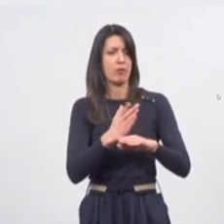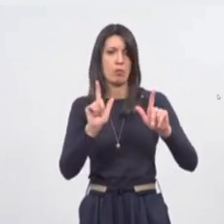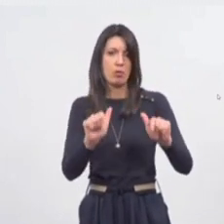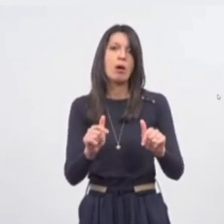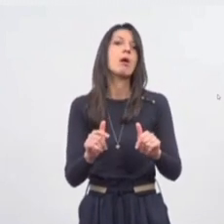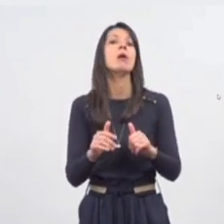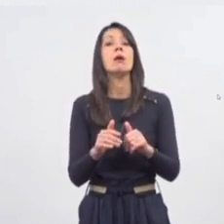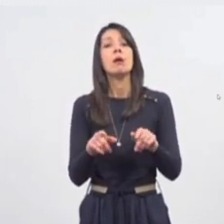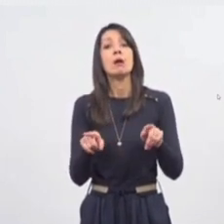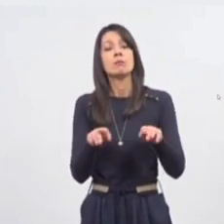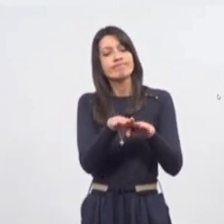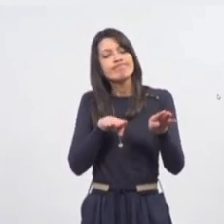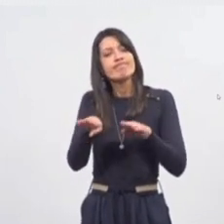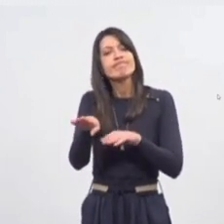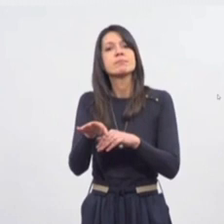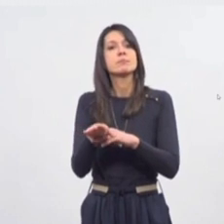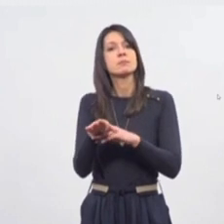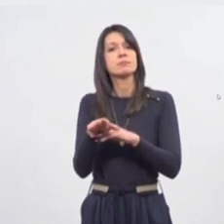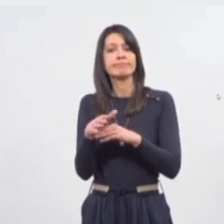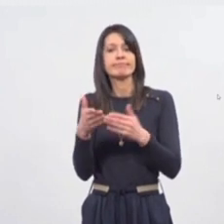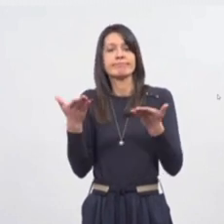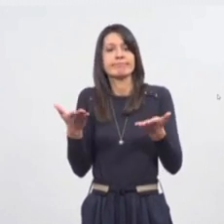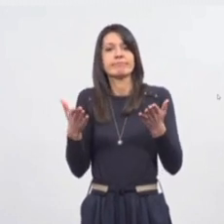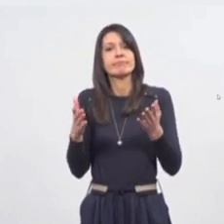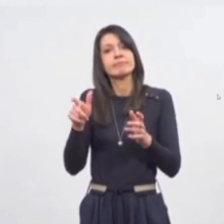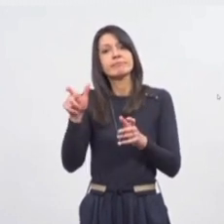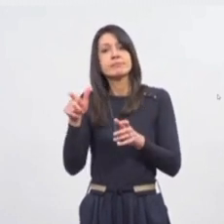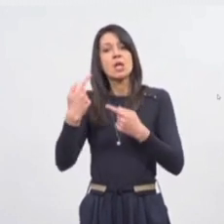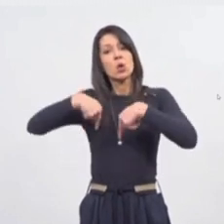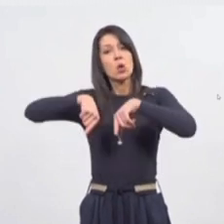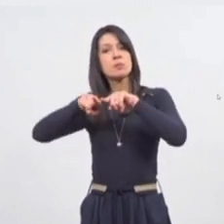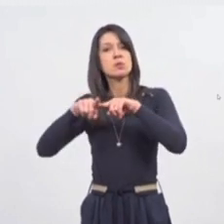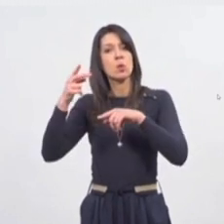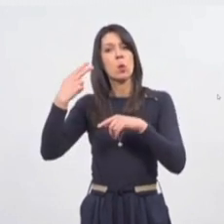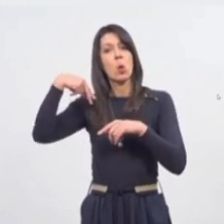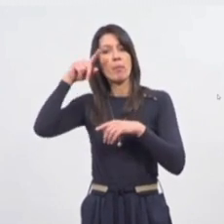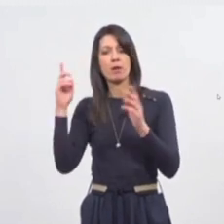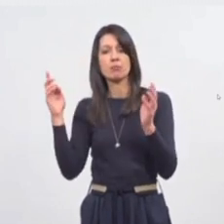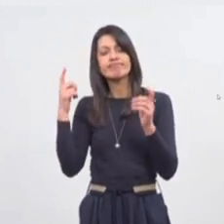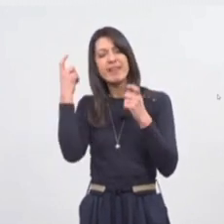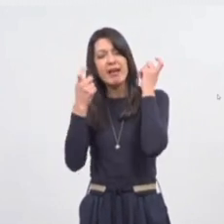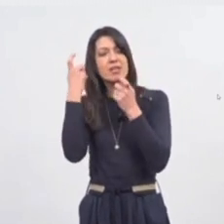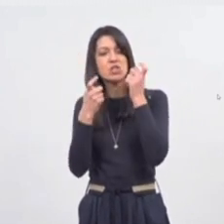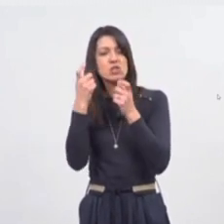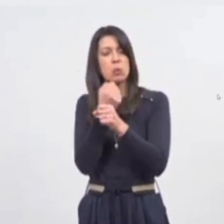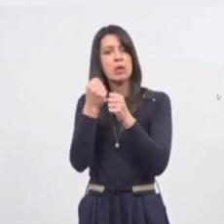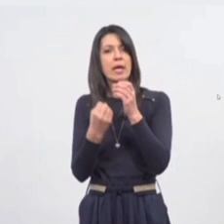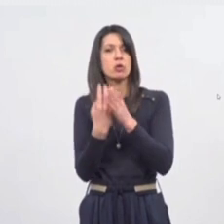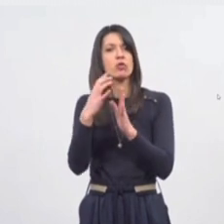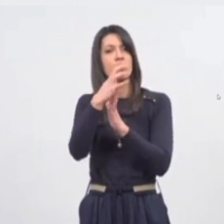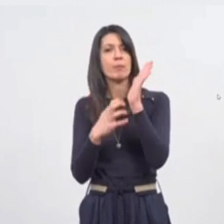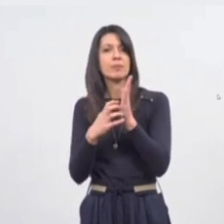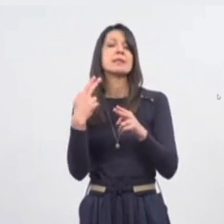y a une réflexion qui est en ce moment menée par la Commission sur un texte important qui est le Media Freedom